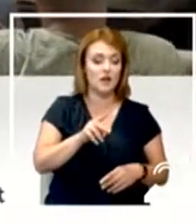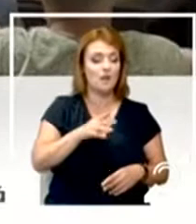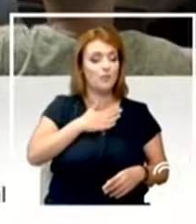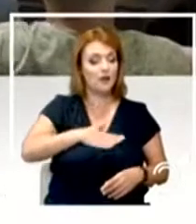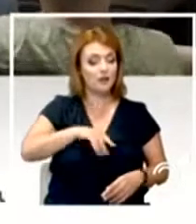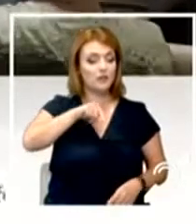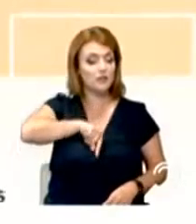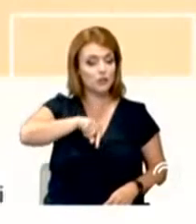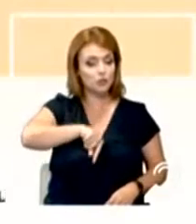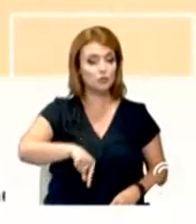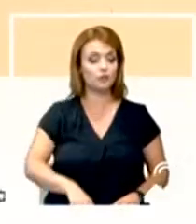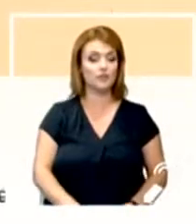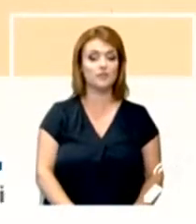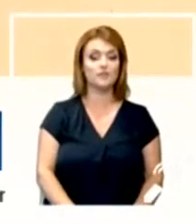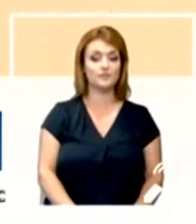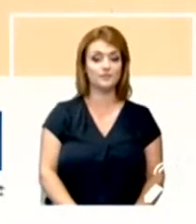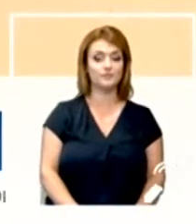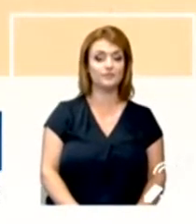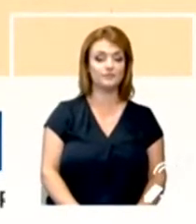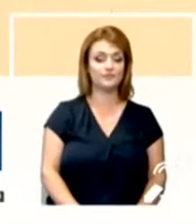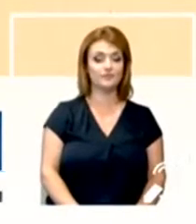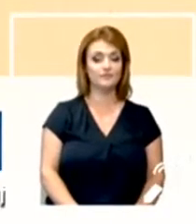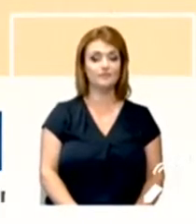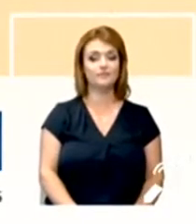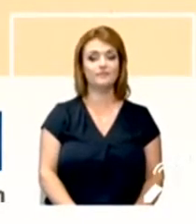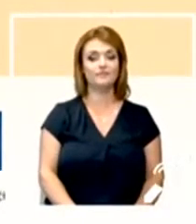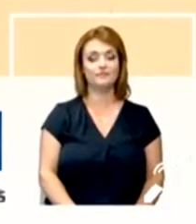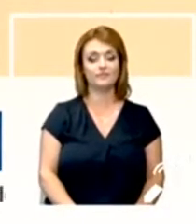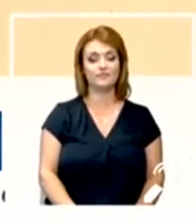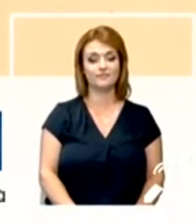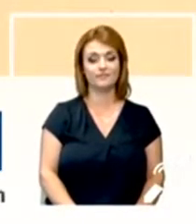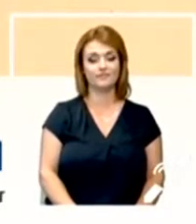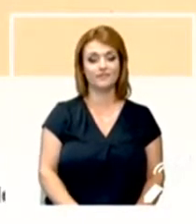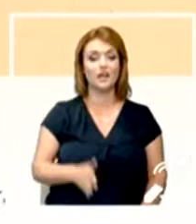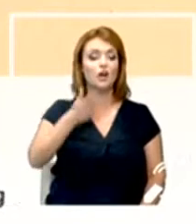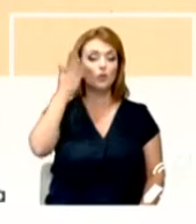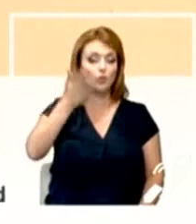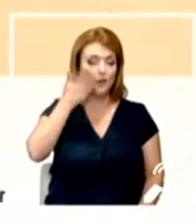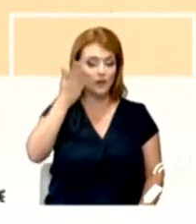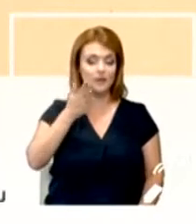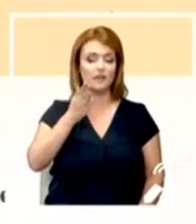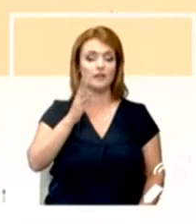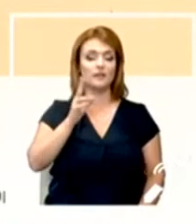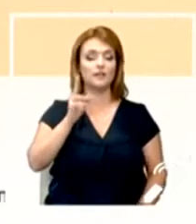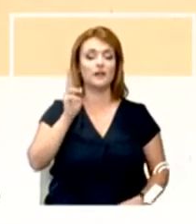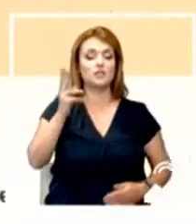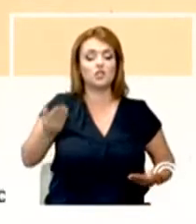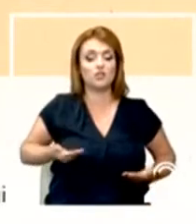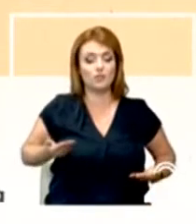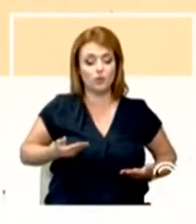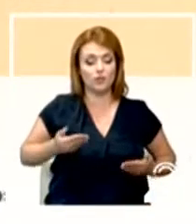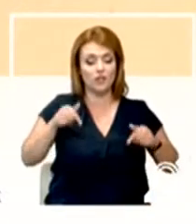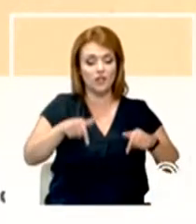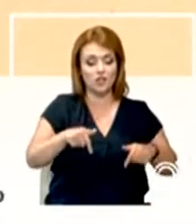care impresionează prin modul în care românii din sudul Bucovinei și din nordul